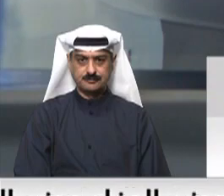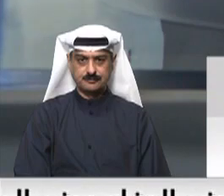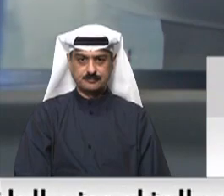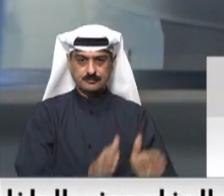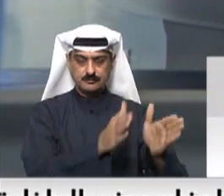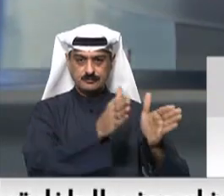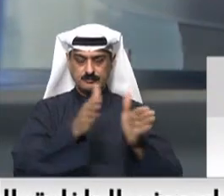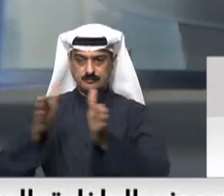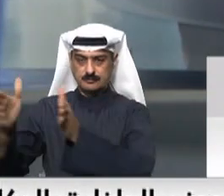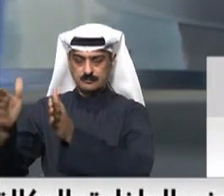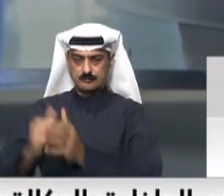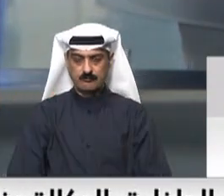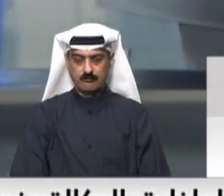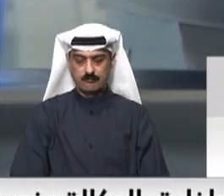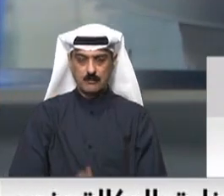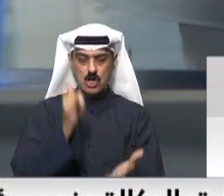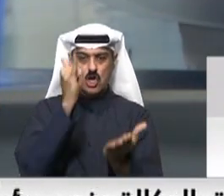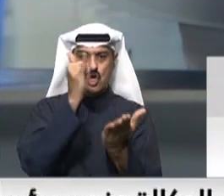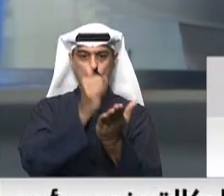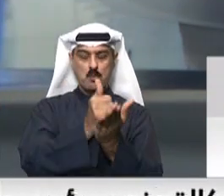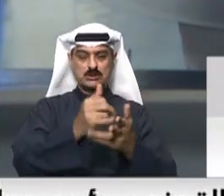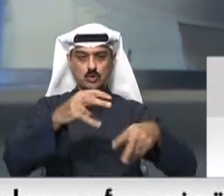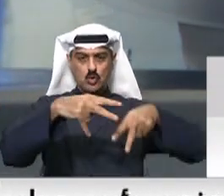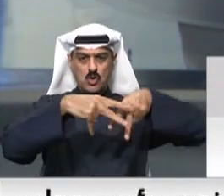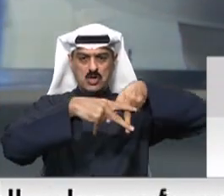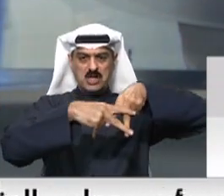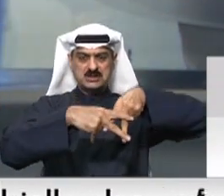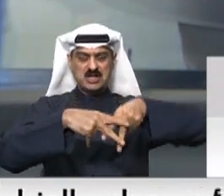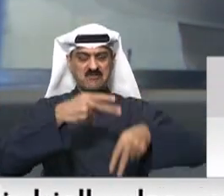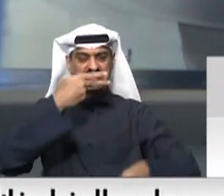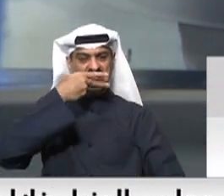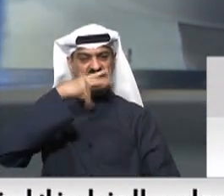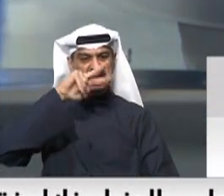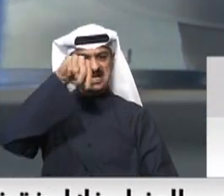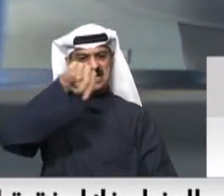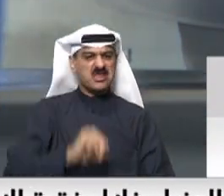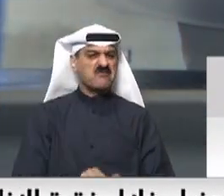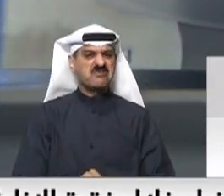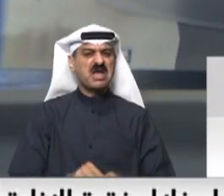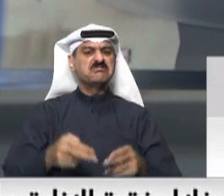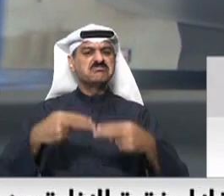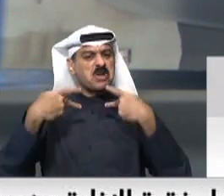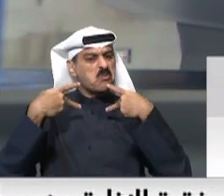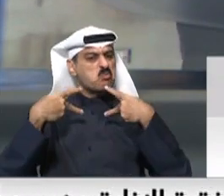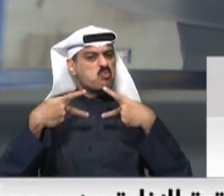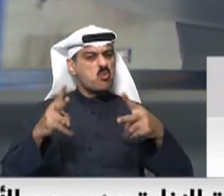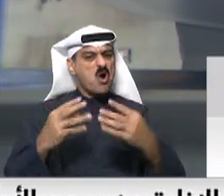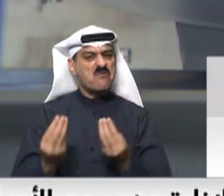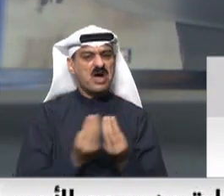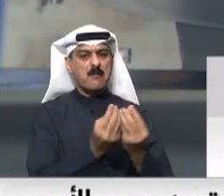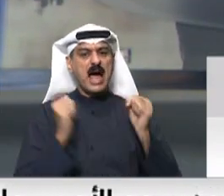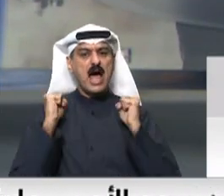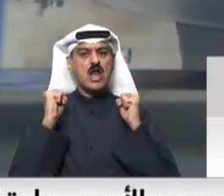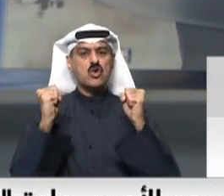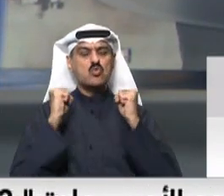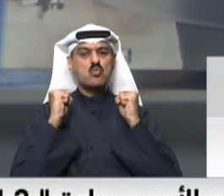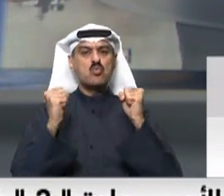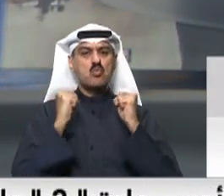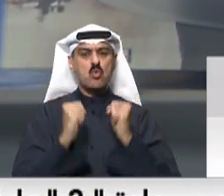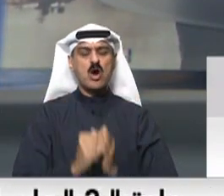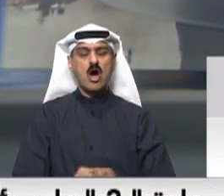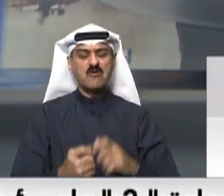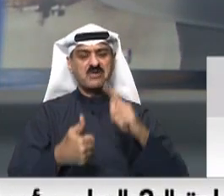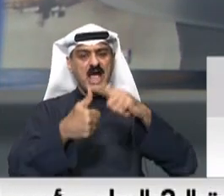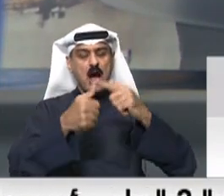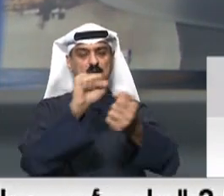فيما نفت سلطاته الاحتلال الاسرائيلي صحه تقارير بشان قرب التوصل لاتفاق مع حماس بشان المحتجزين